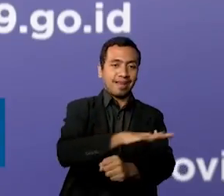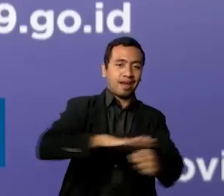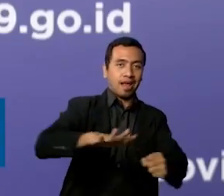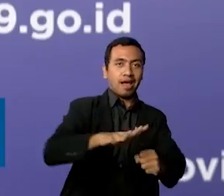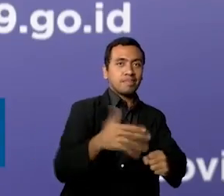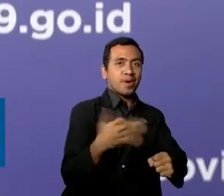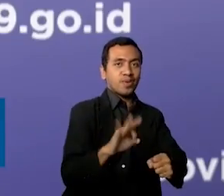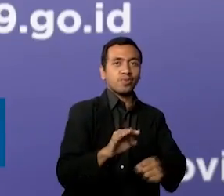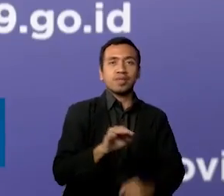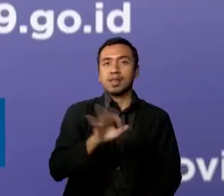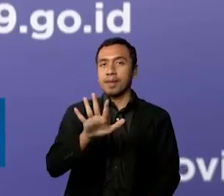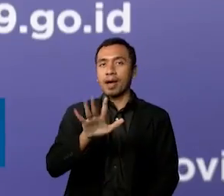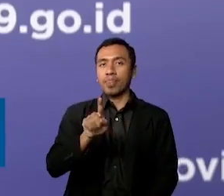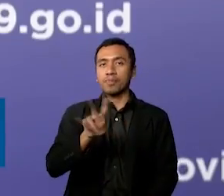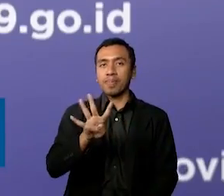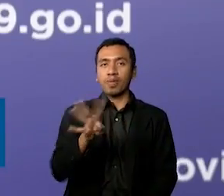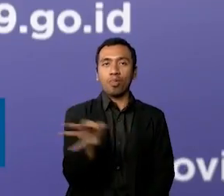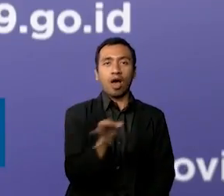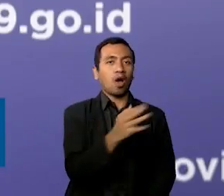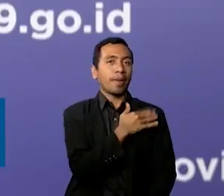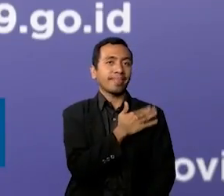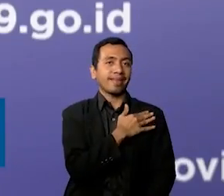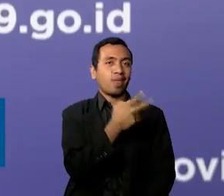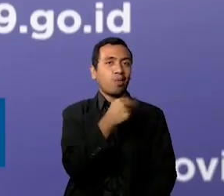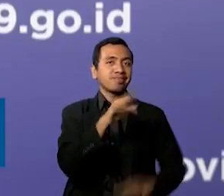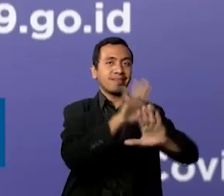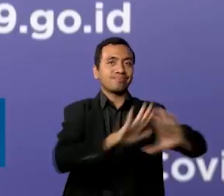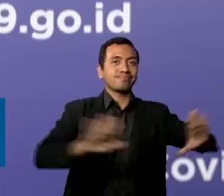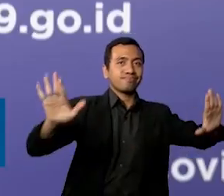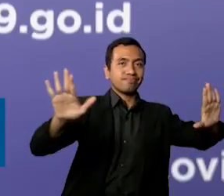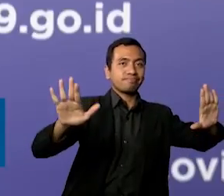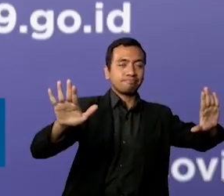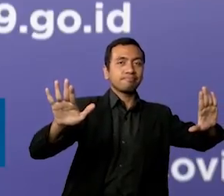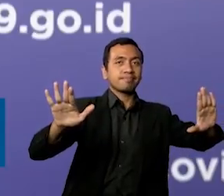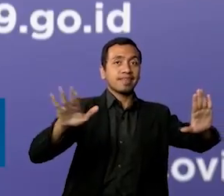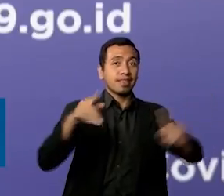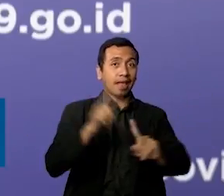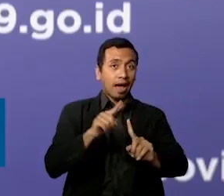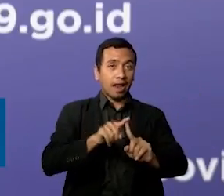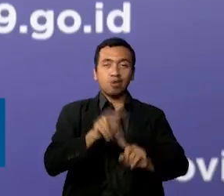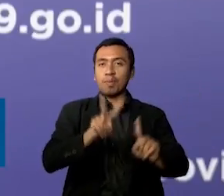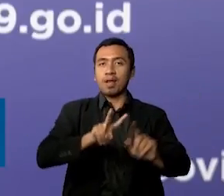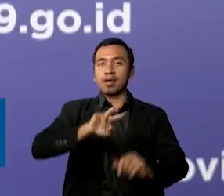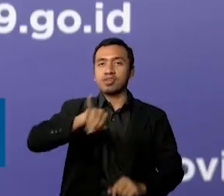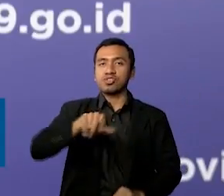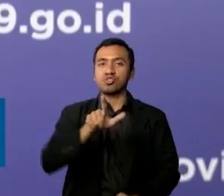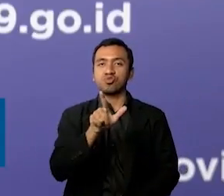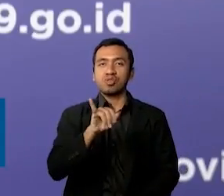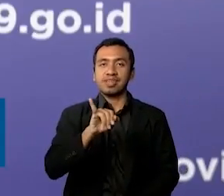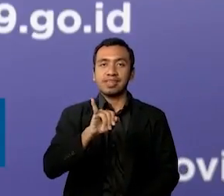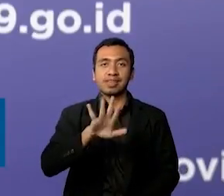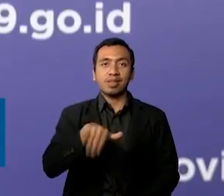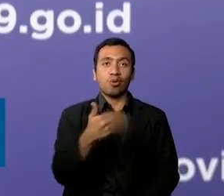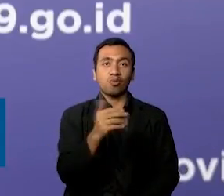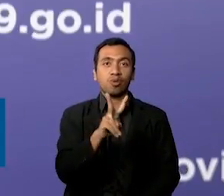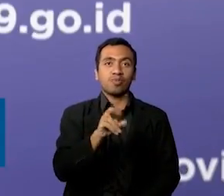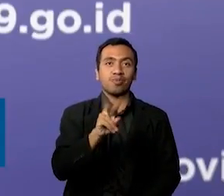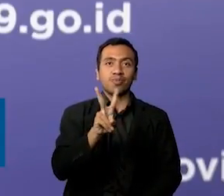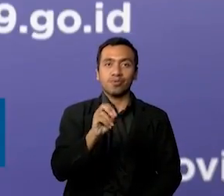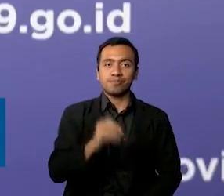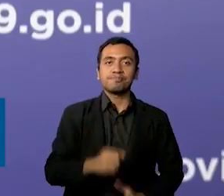di 514 kabupaten kota di seluruh Indonesia, analisis per tanggal 12 Juli 2020.